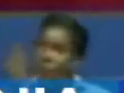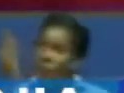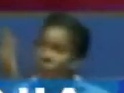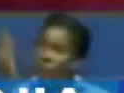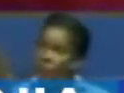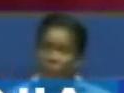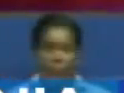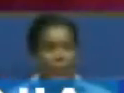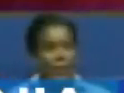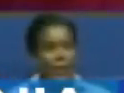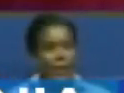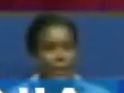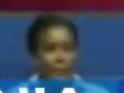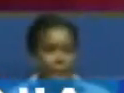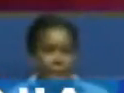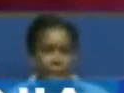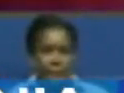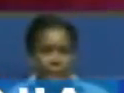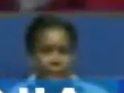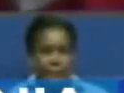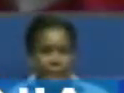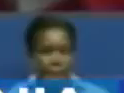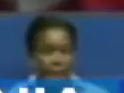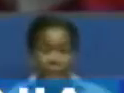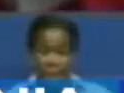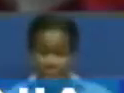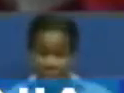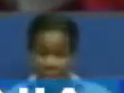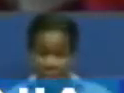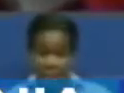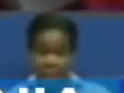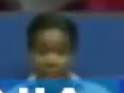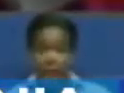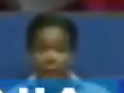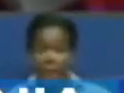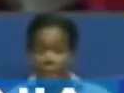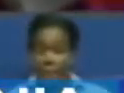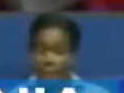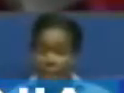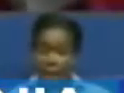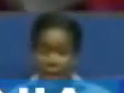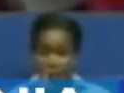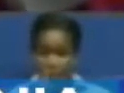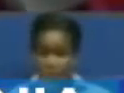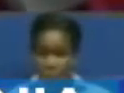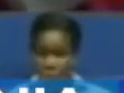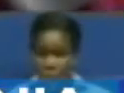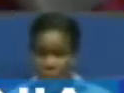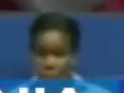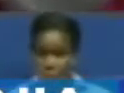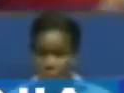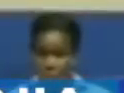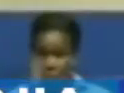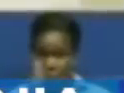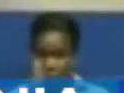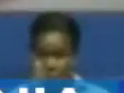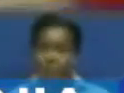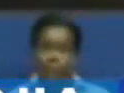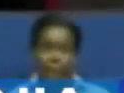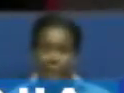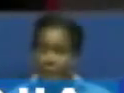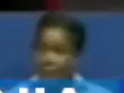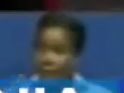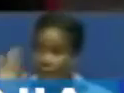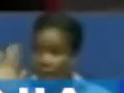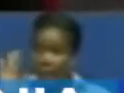Mwenyezi Mungu nisaidie. Mimi Samia Suluhu Hassan naapa kwamba nitatenda